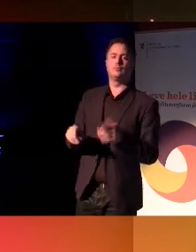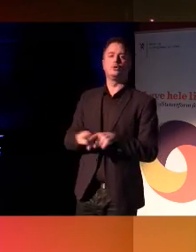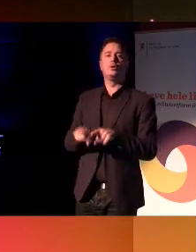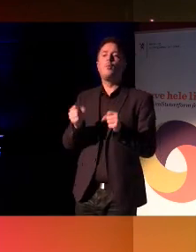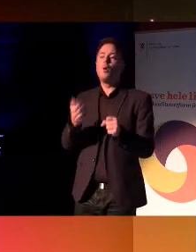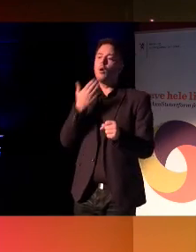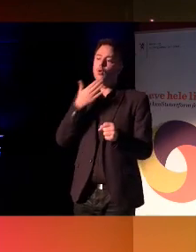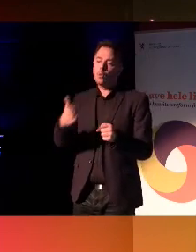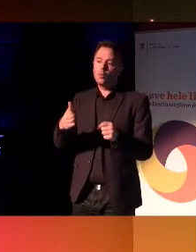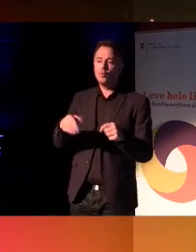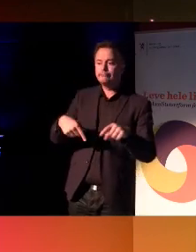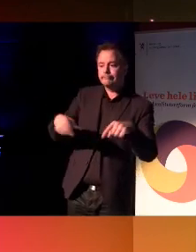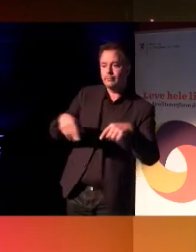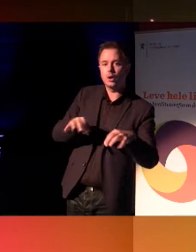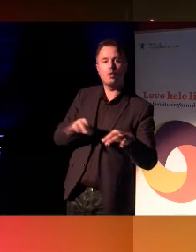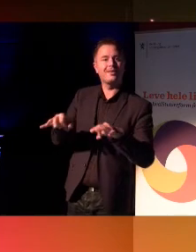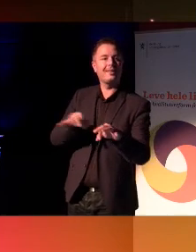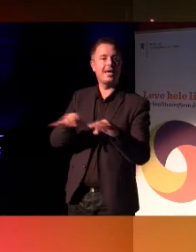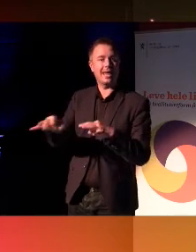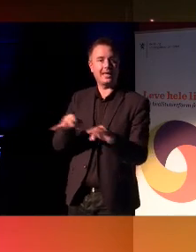Så vi fikk noe...